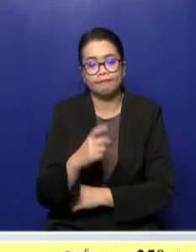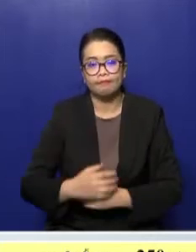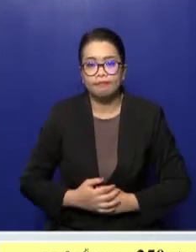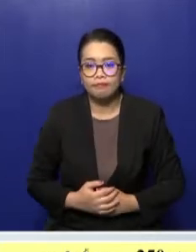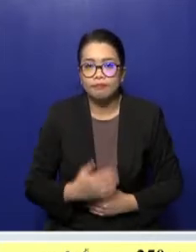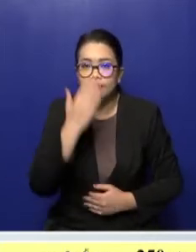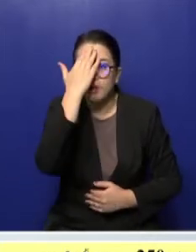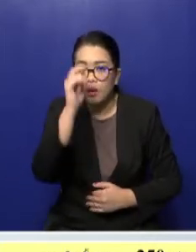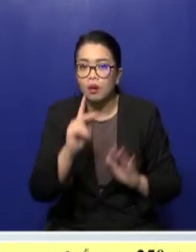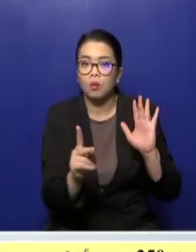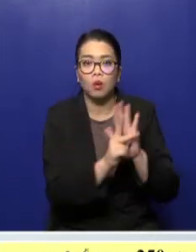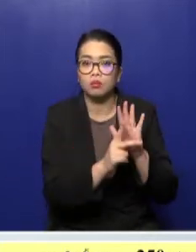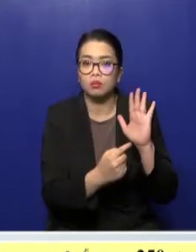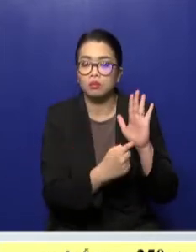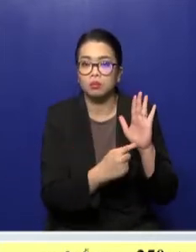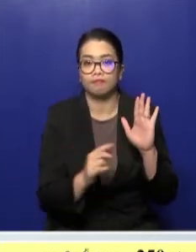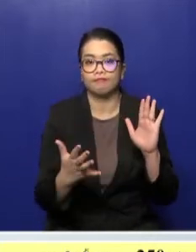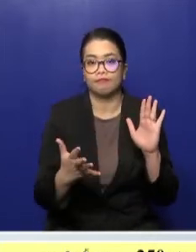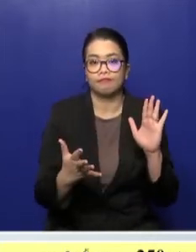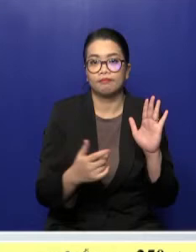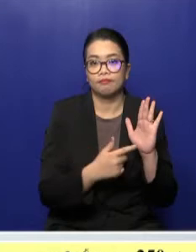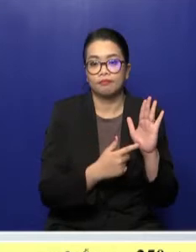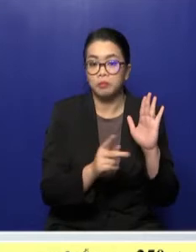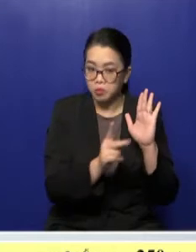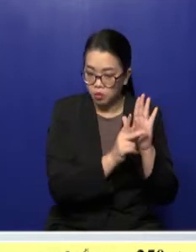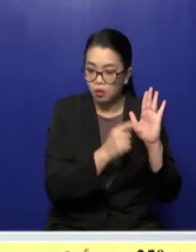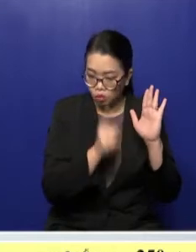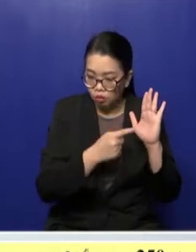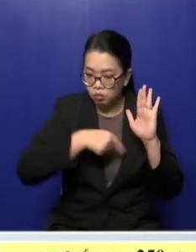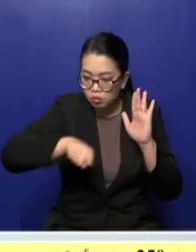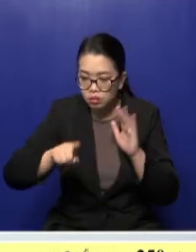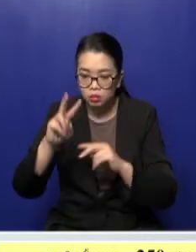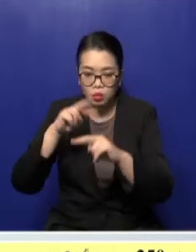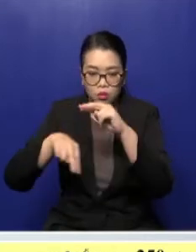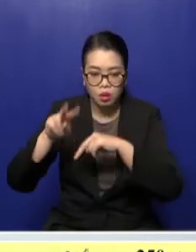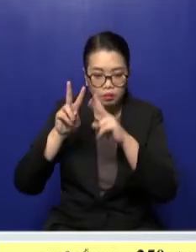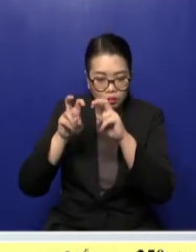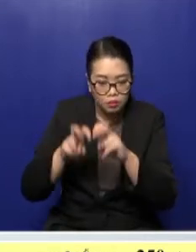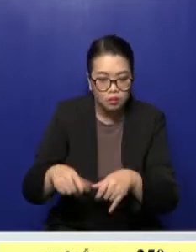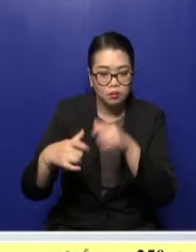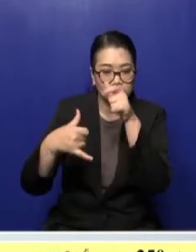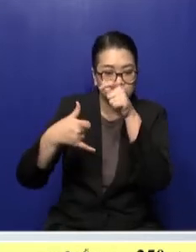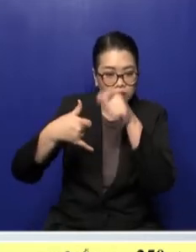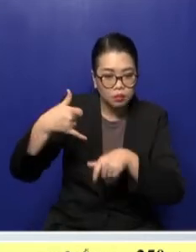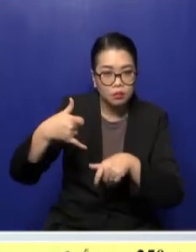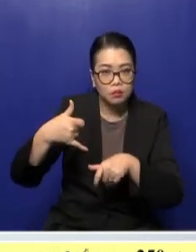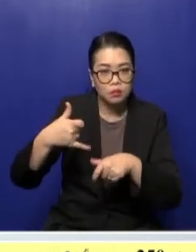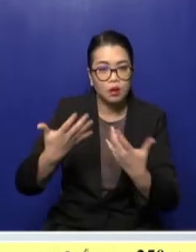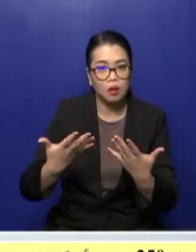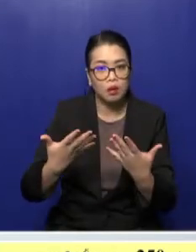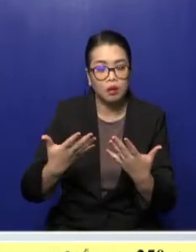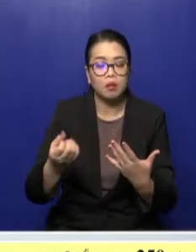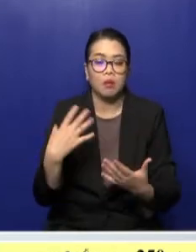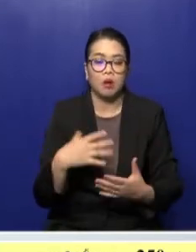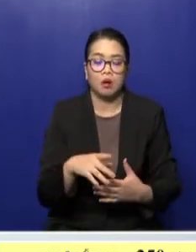มีกฎหมายก็ไม่ได้เขียนนะครับดูนาฬิกาก็ตอบว่าก็ต้องเป็นไปตามข้อ